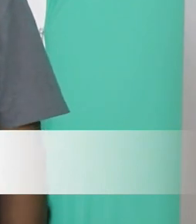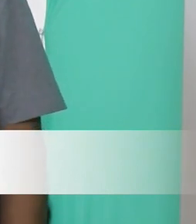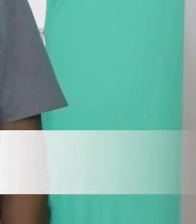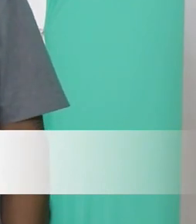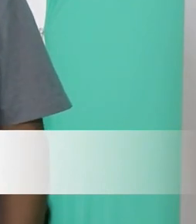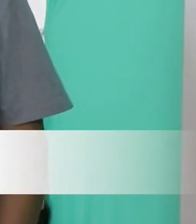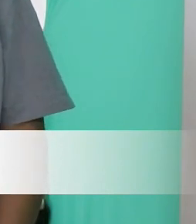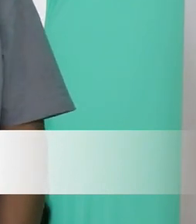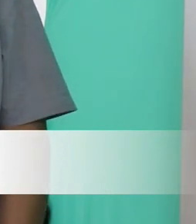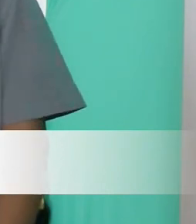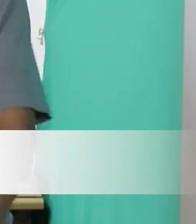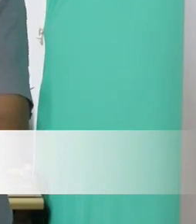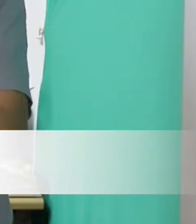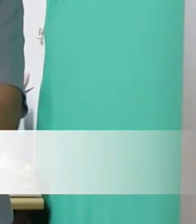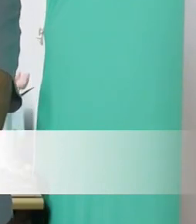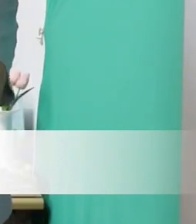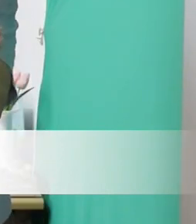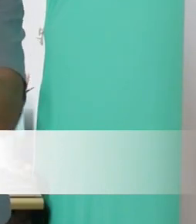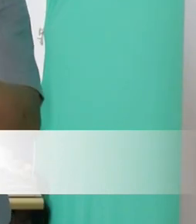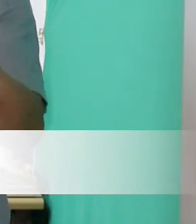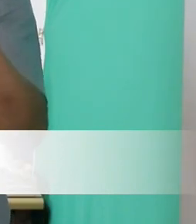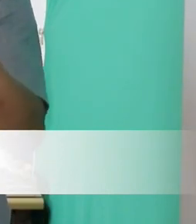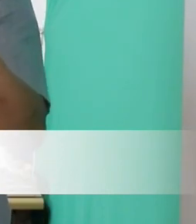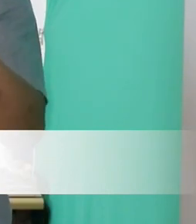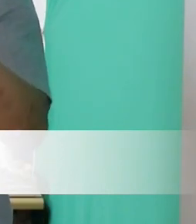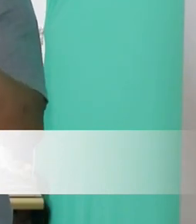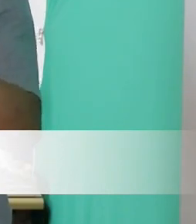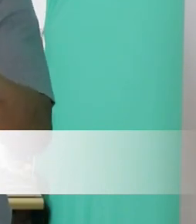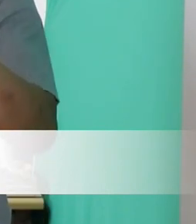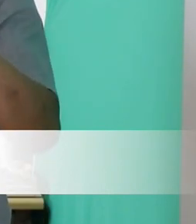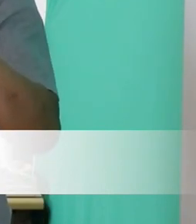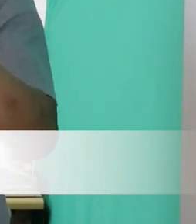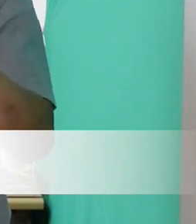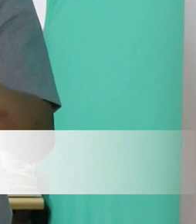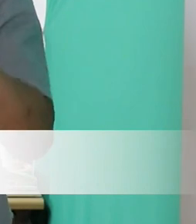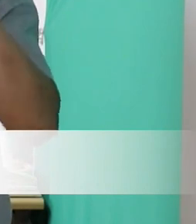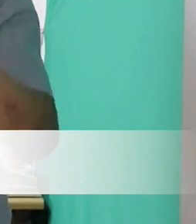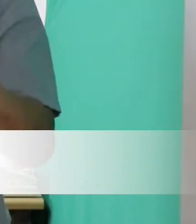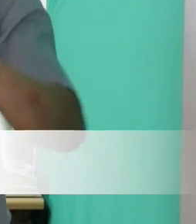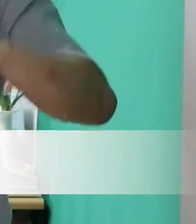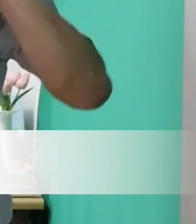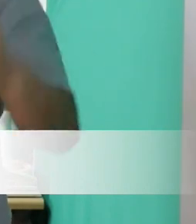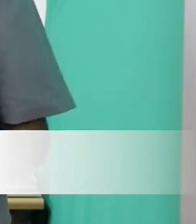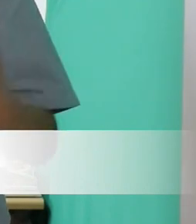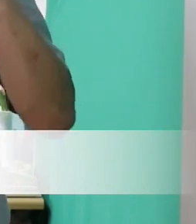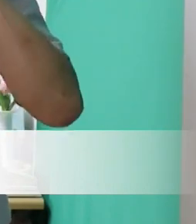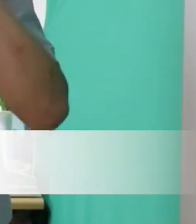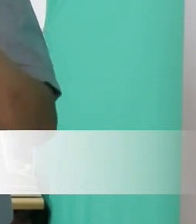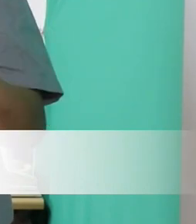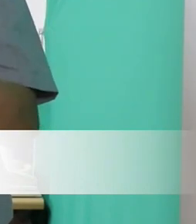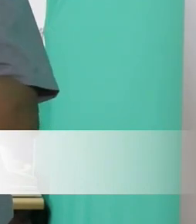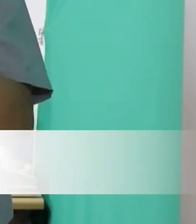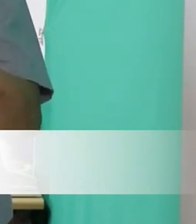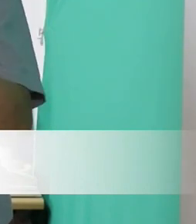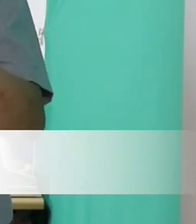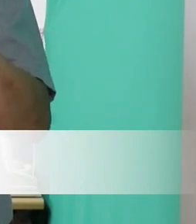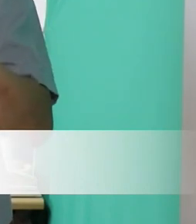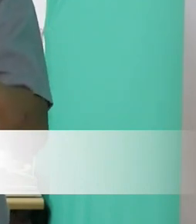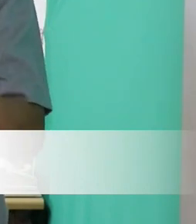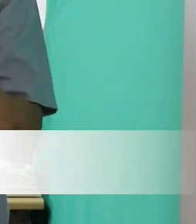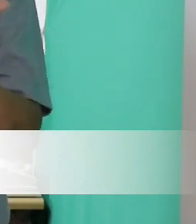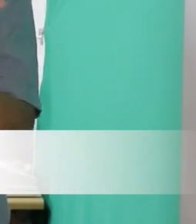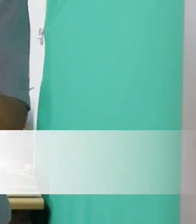있습니다. 농아인들의 알 권리 향상과 보장을 위해 공식적인 사업이나